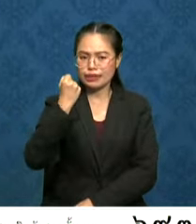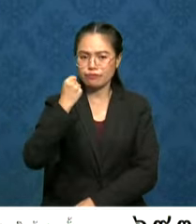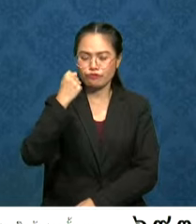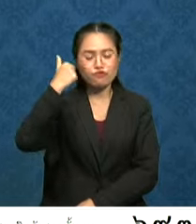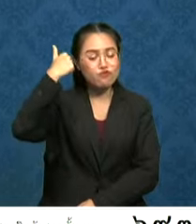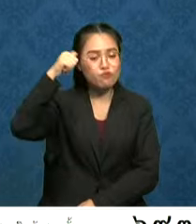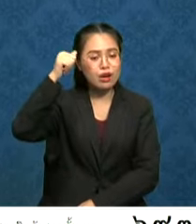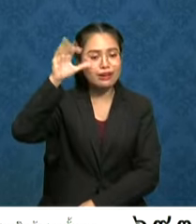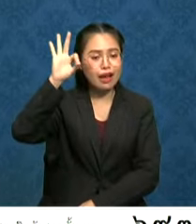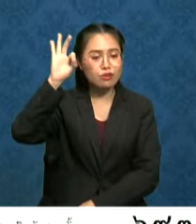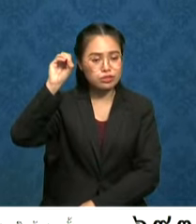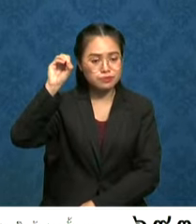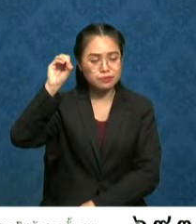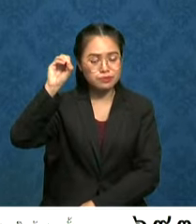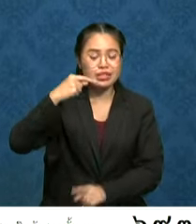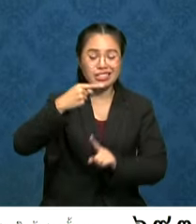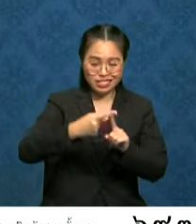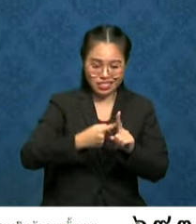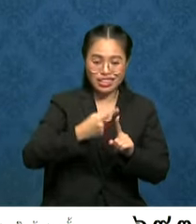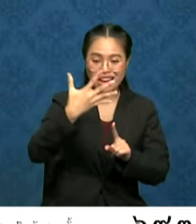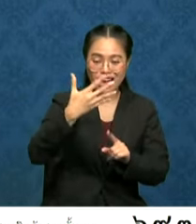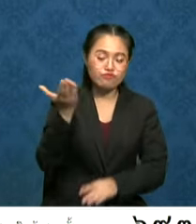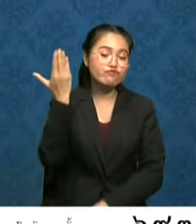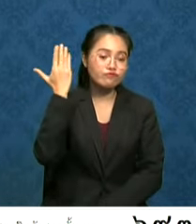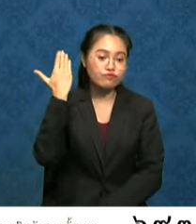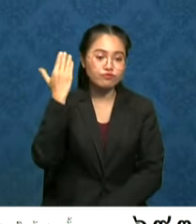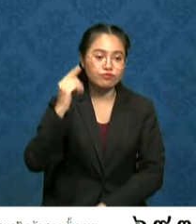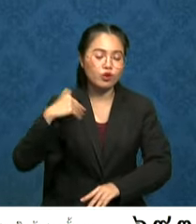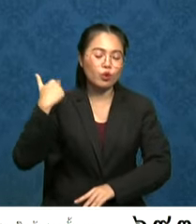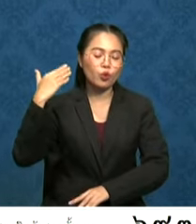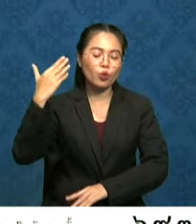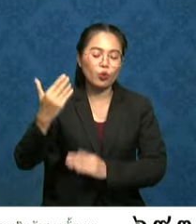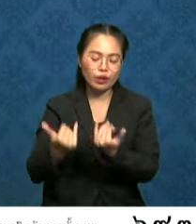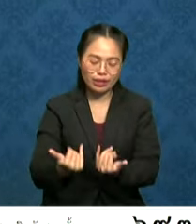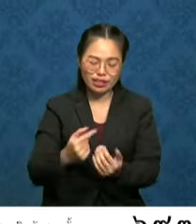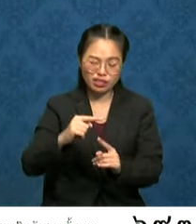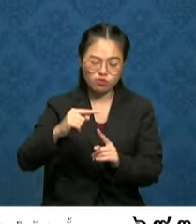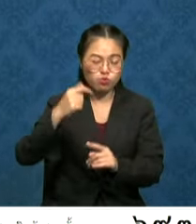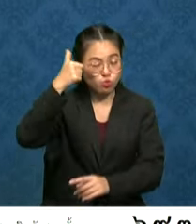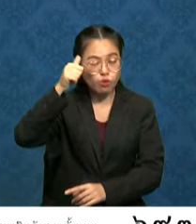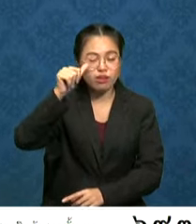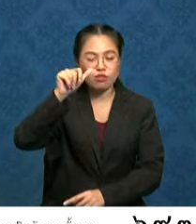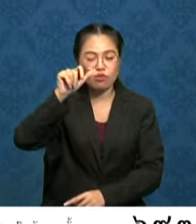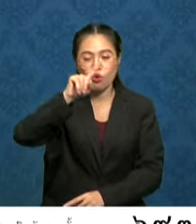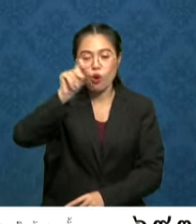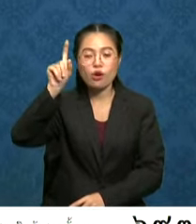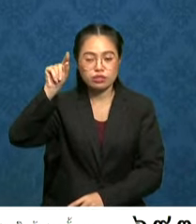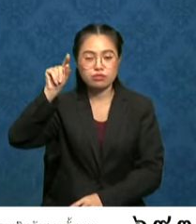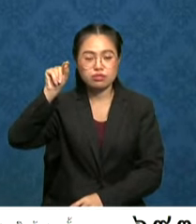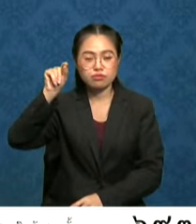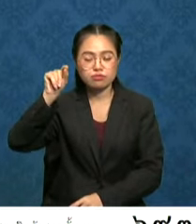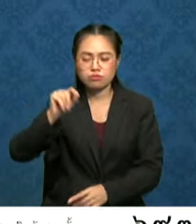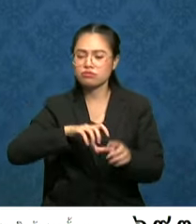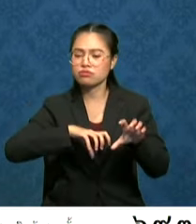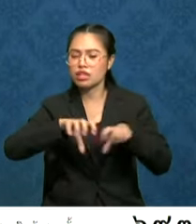9090วันในเดือนพฤษภาคมที่ผ่านมาวันนี้ครับเลย 120วันไปแล้วท่านมีอะไรที่บรรลุ